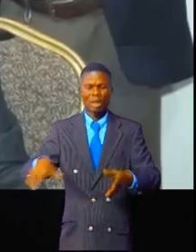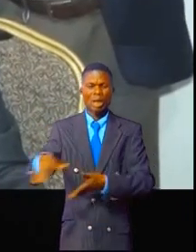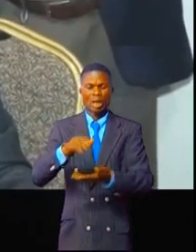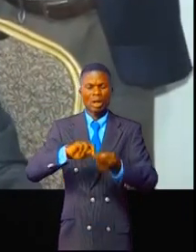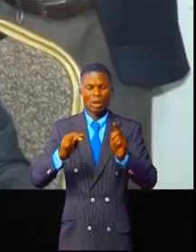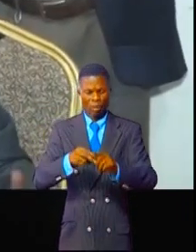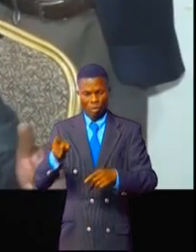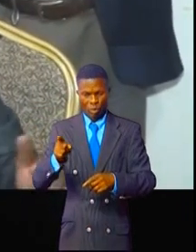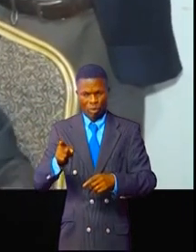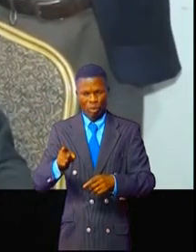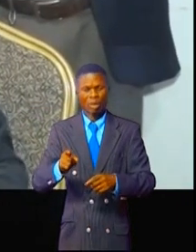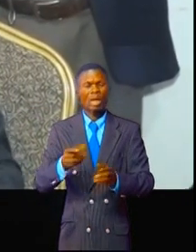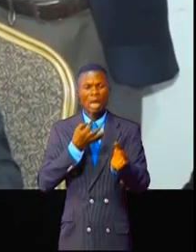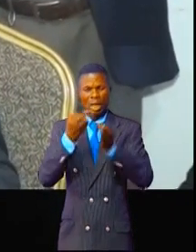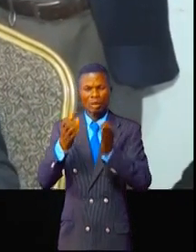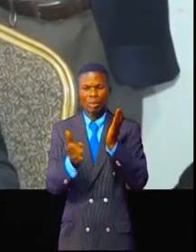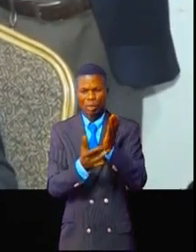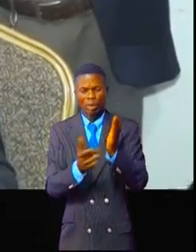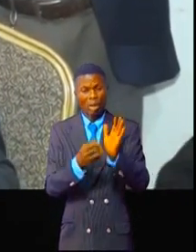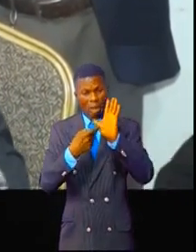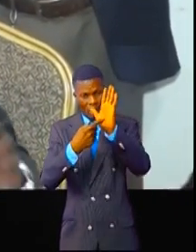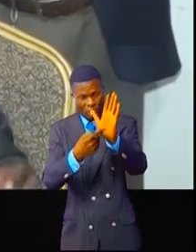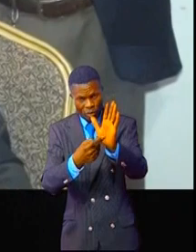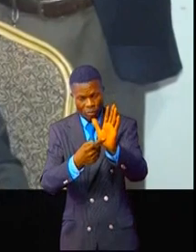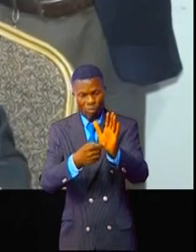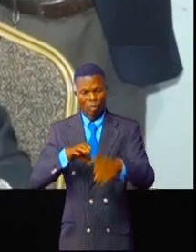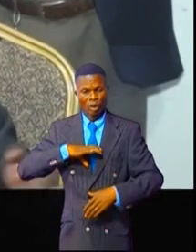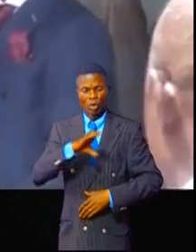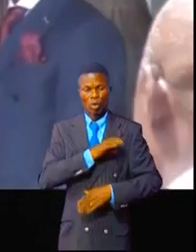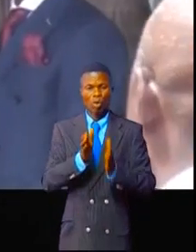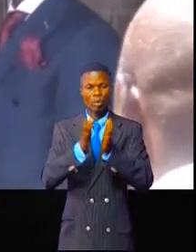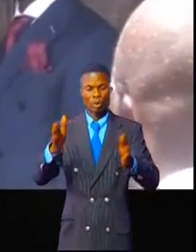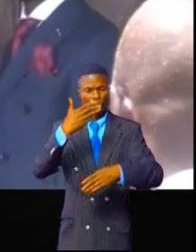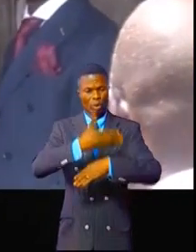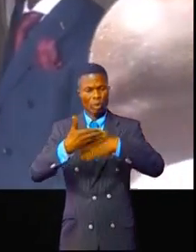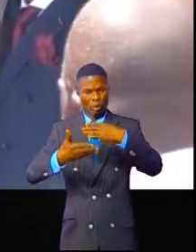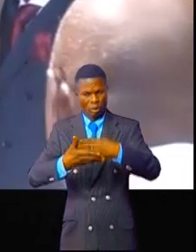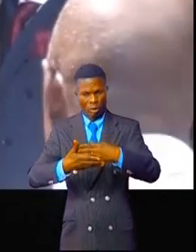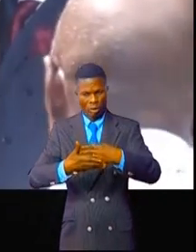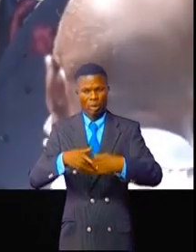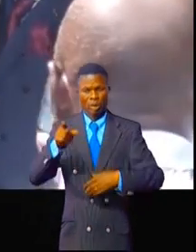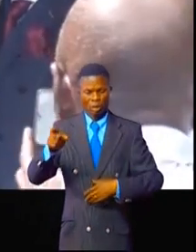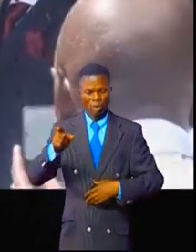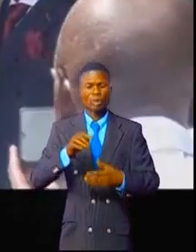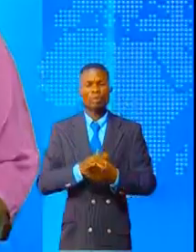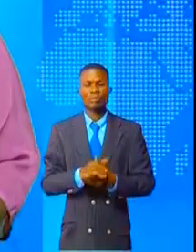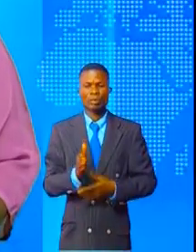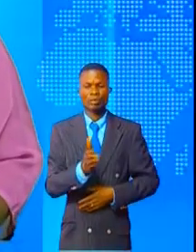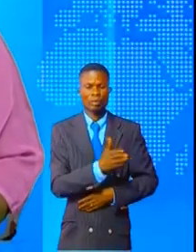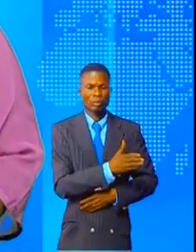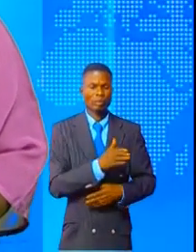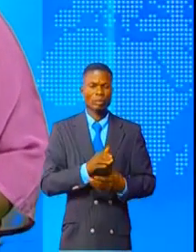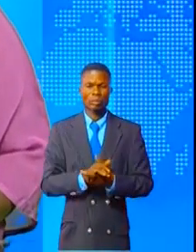nous à en croire les données techniques présentées par les commissaires général qu un futur vidéo m'habille gas